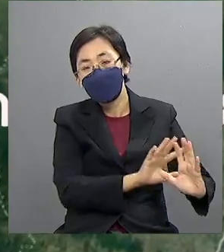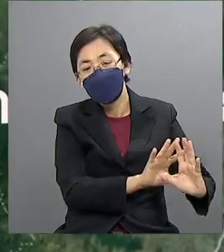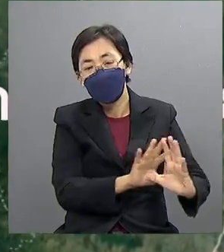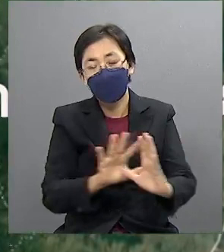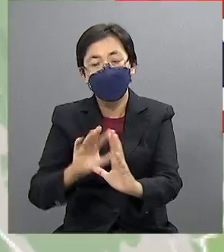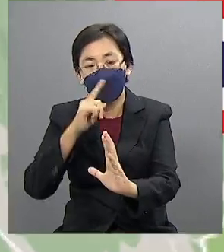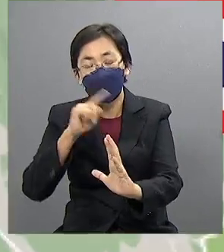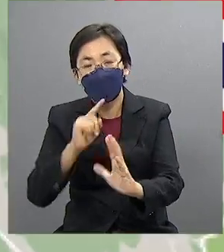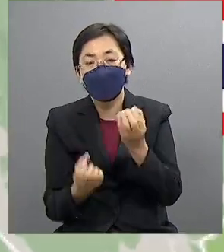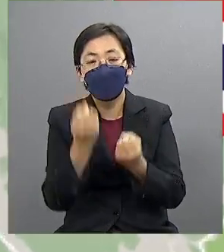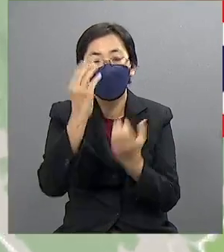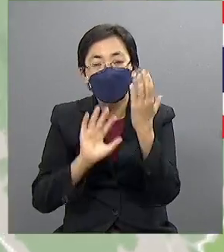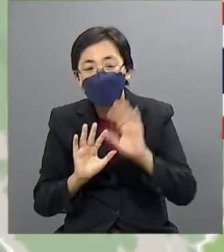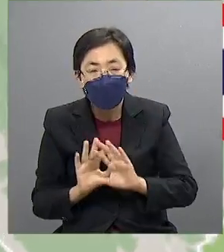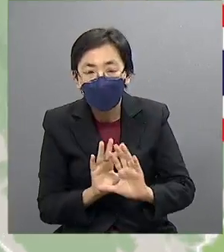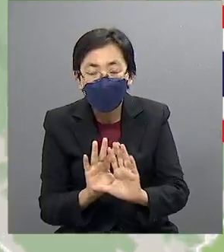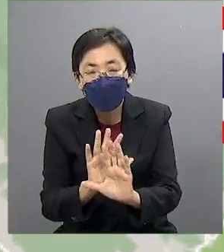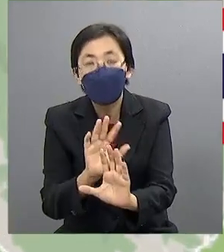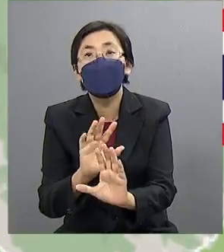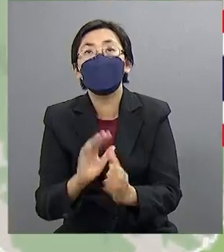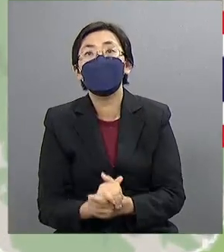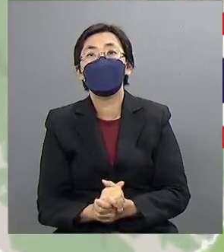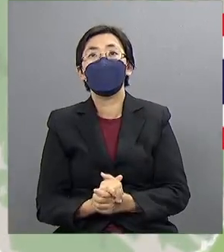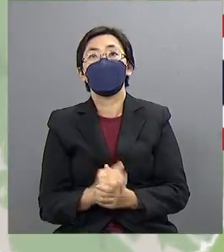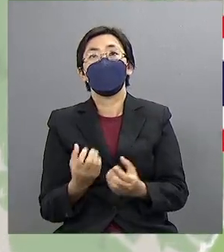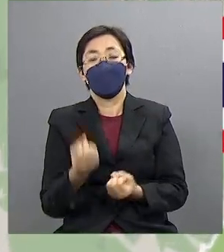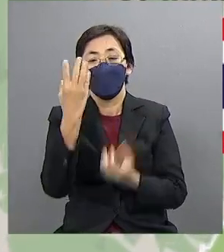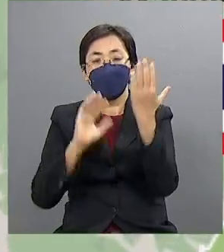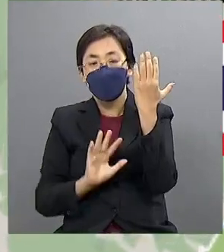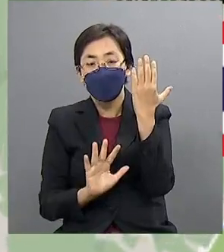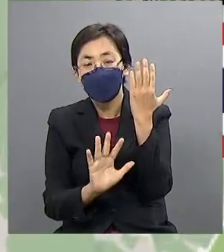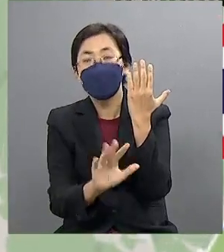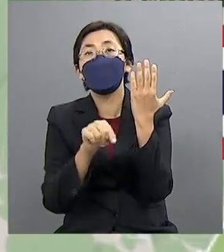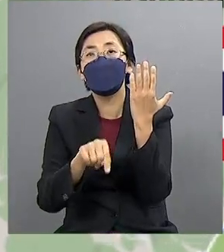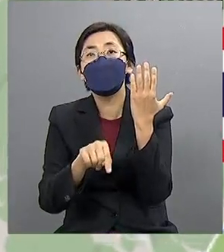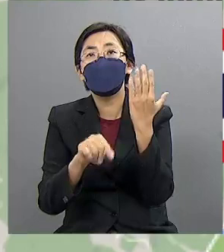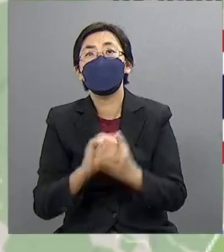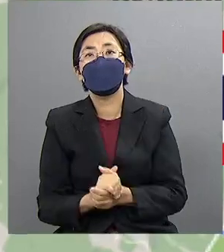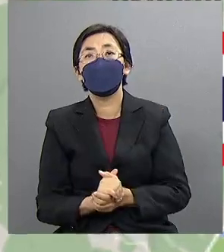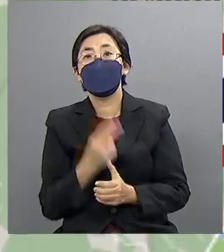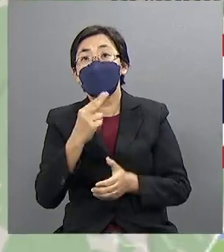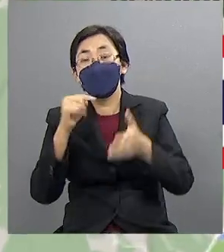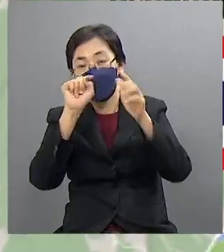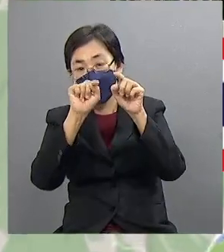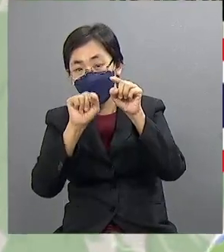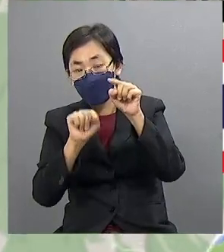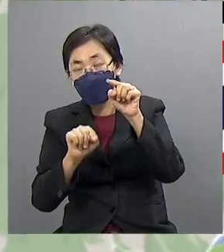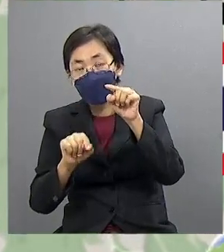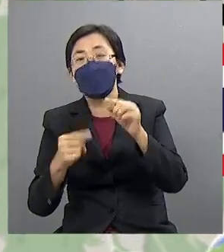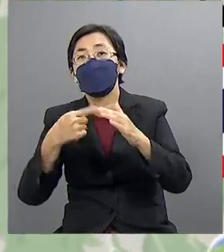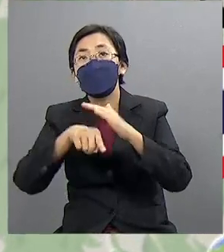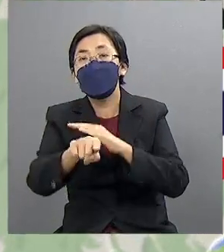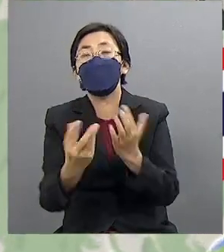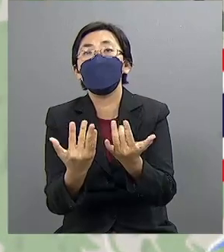ทางธรรมชาติเช่นช่องทางซุยถังฝากคลีนอนแร่ต่างต้องไปพัดจุดคอเตือนฉัน